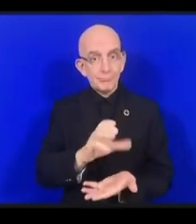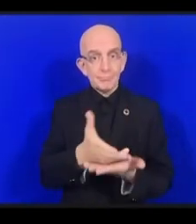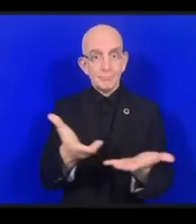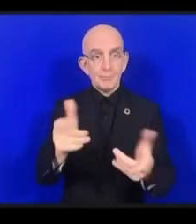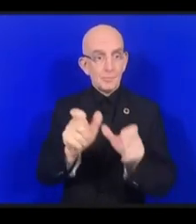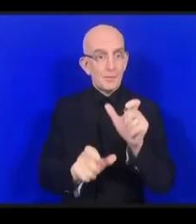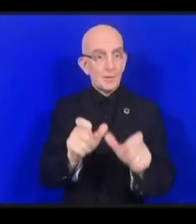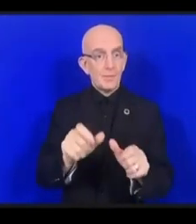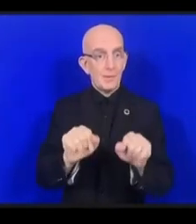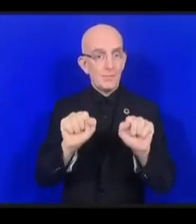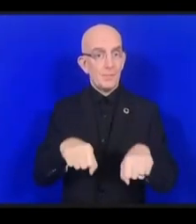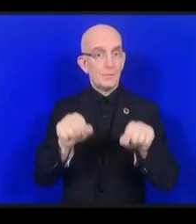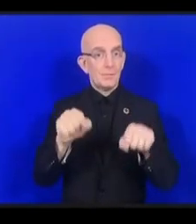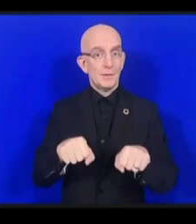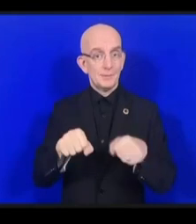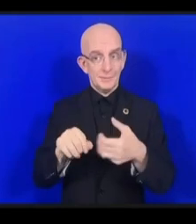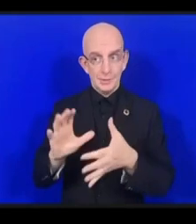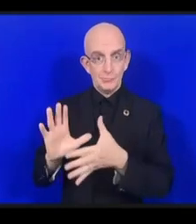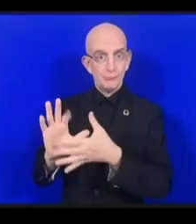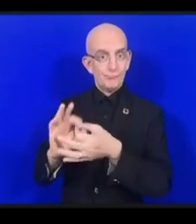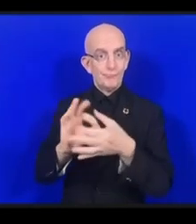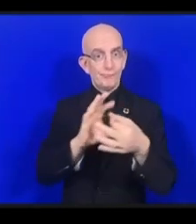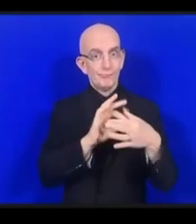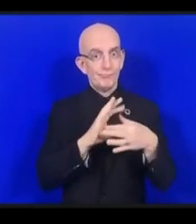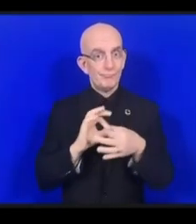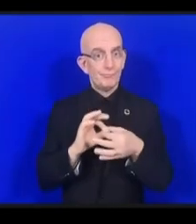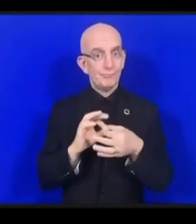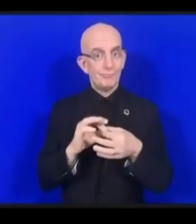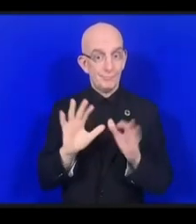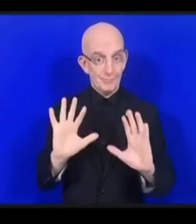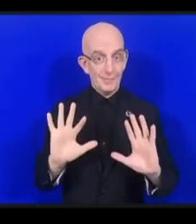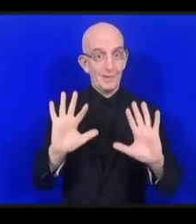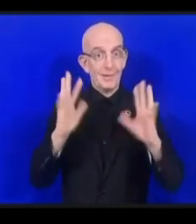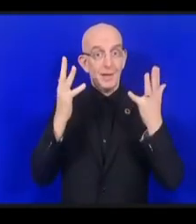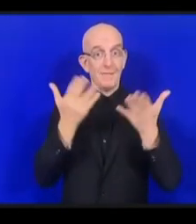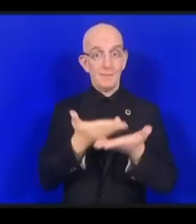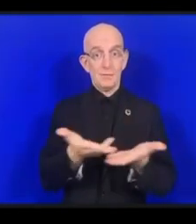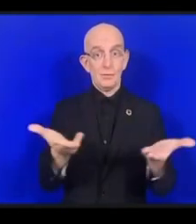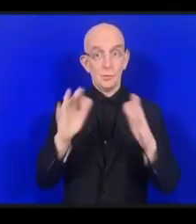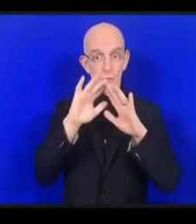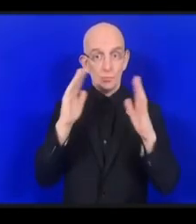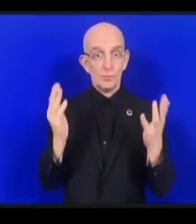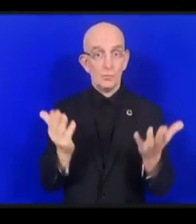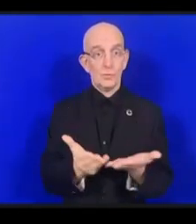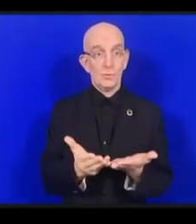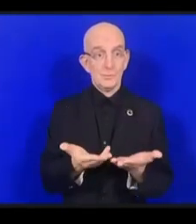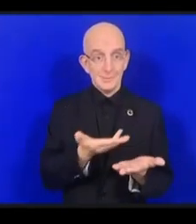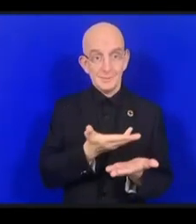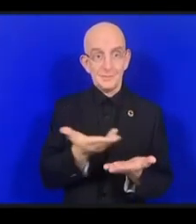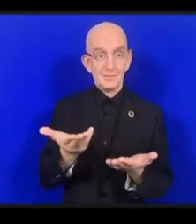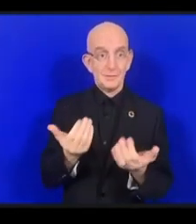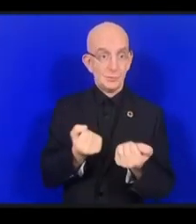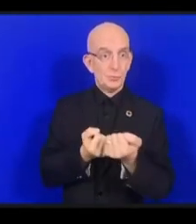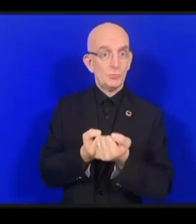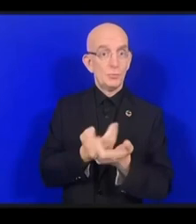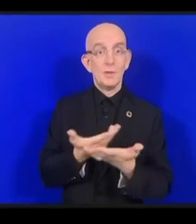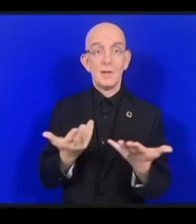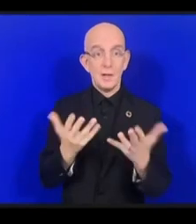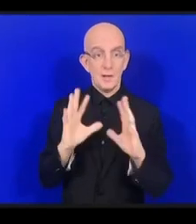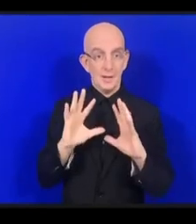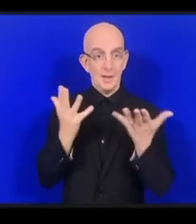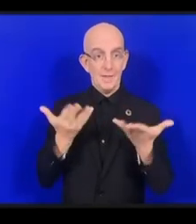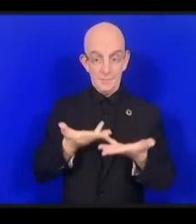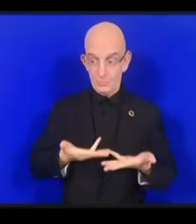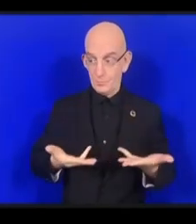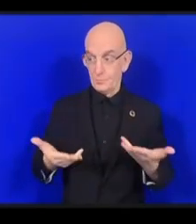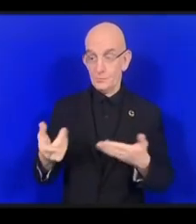りの命によって支えられています。その支える一つの絆として、インターネットの